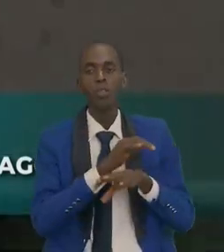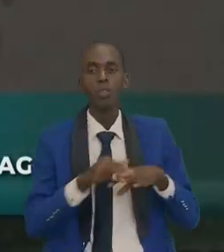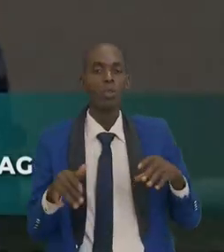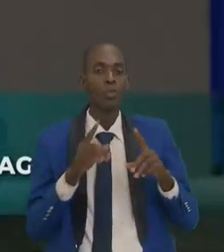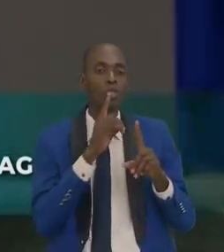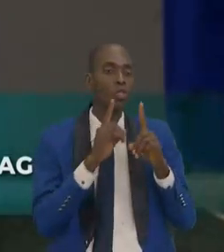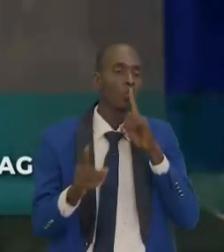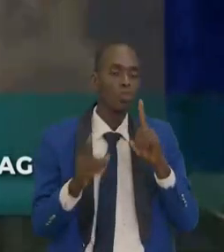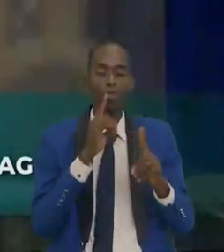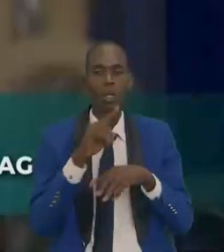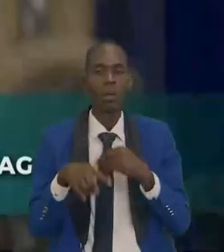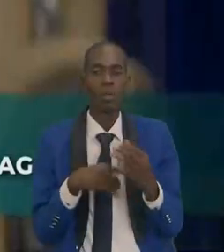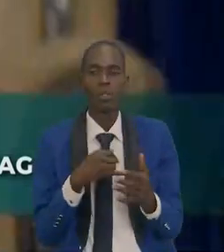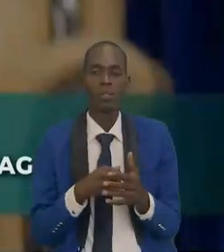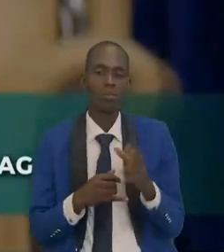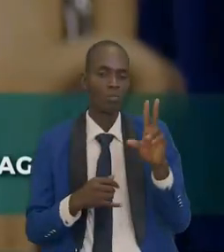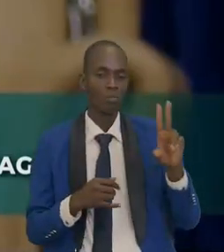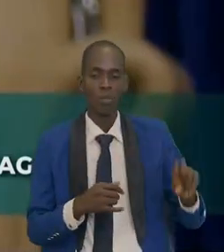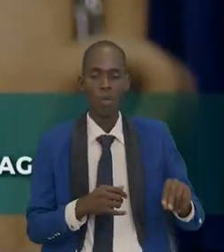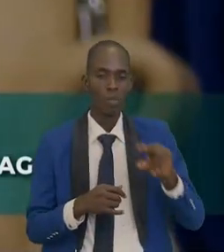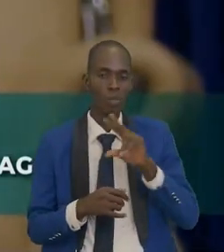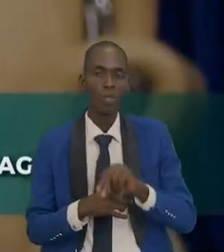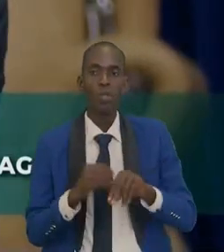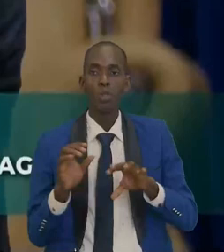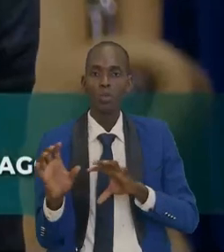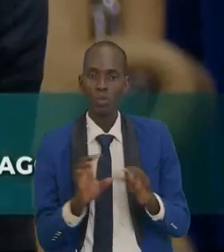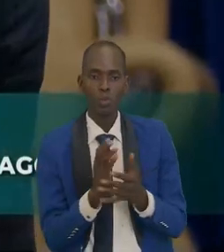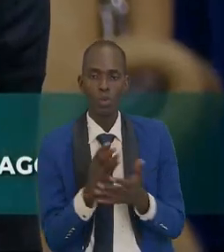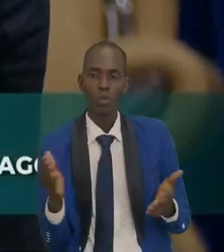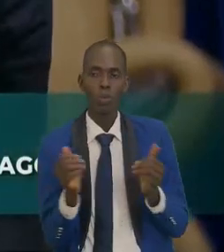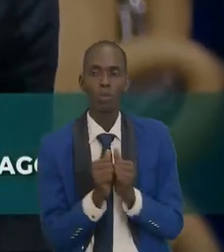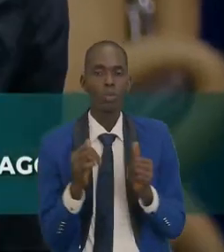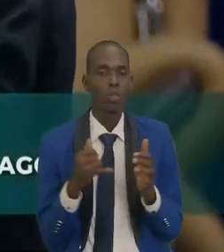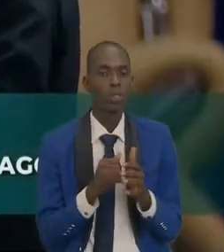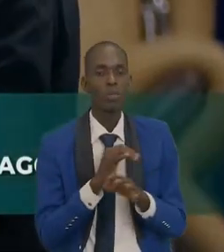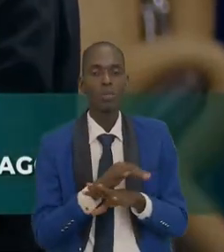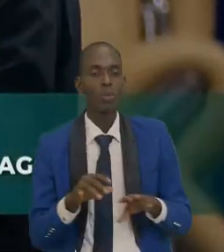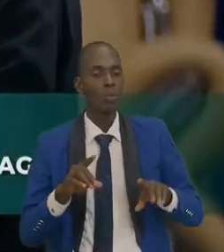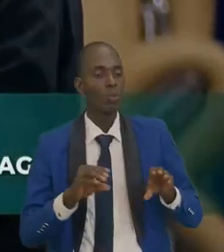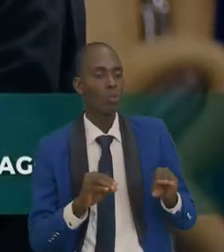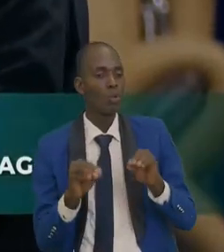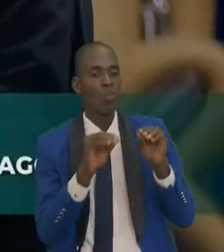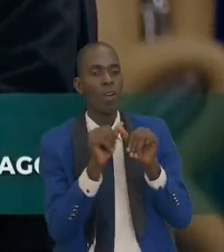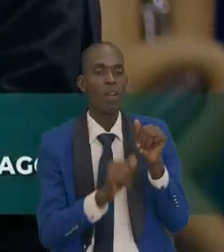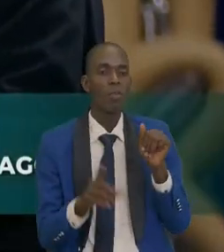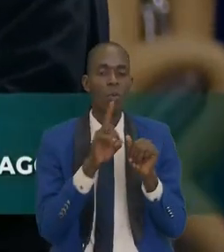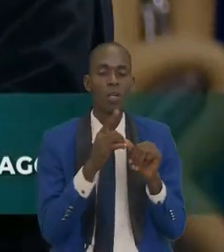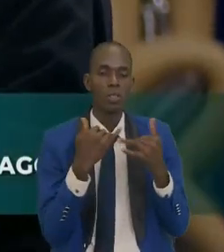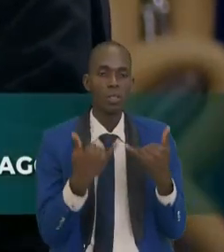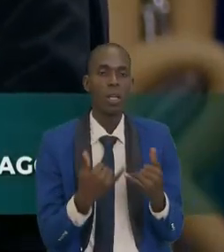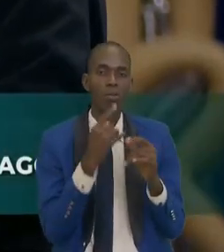Ne parle pas de cela. Fais quelque chose avec cette foi. Ne te balade pas en parlant et en